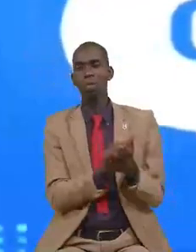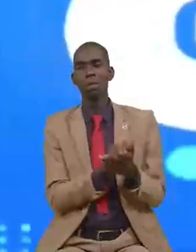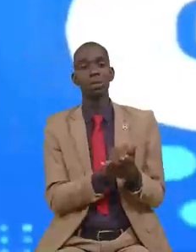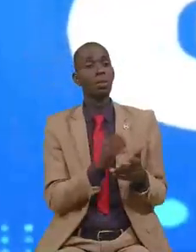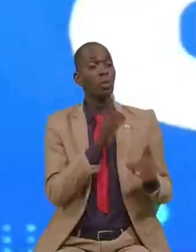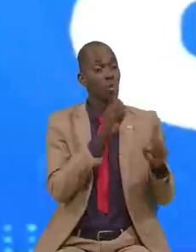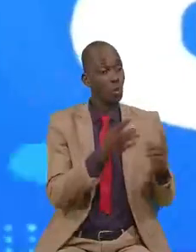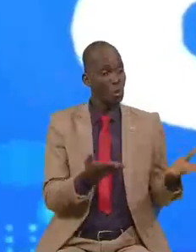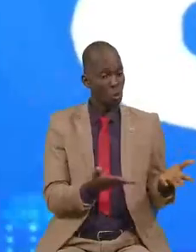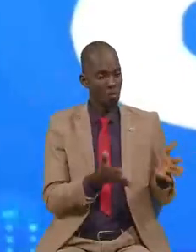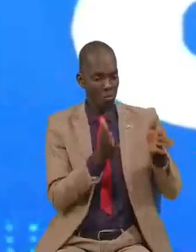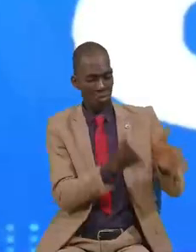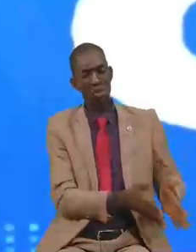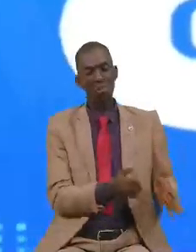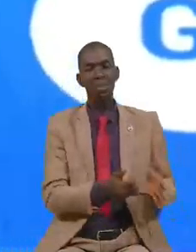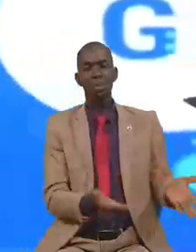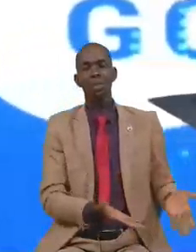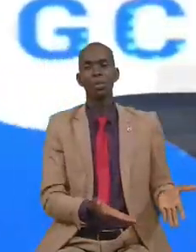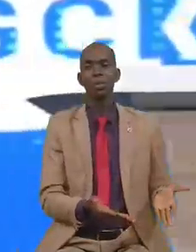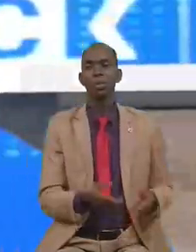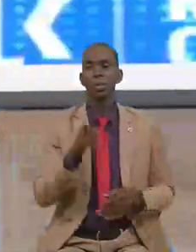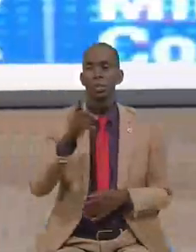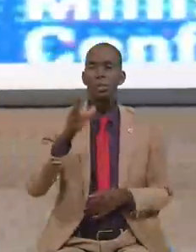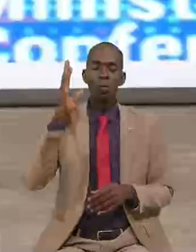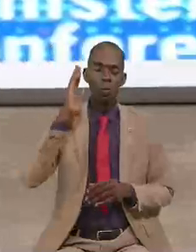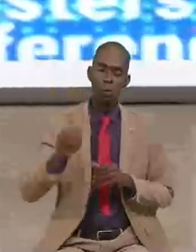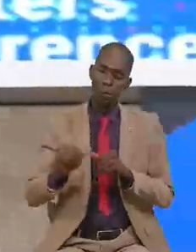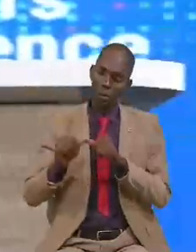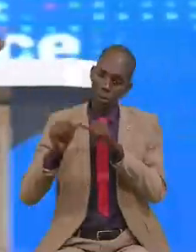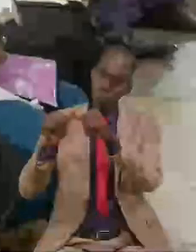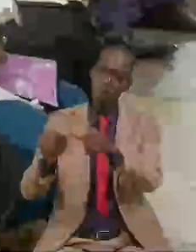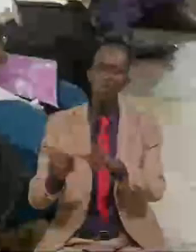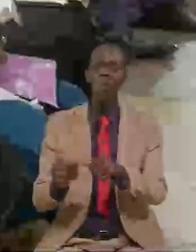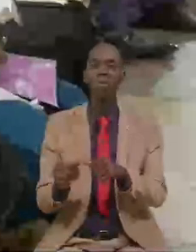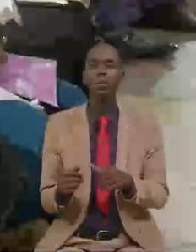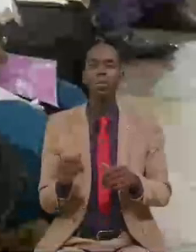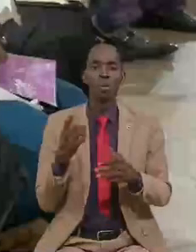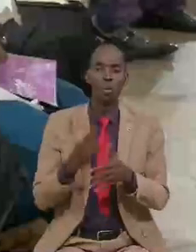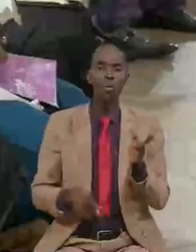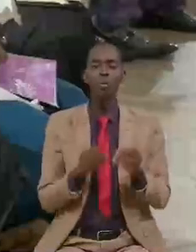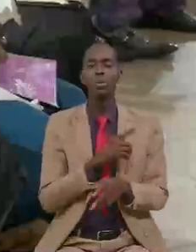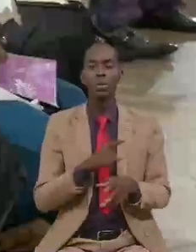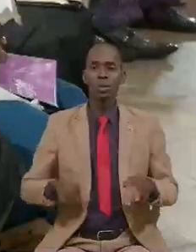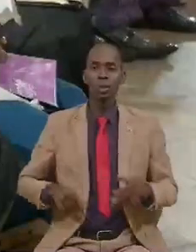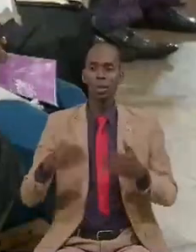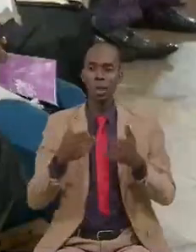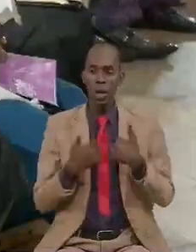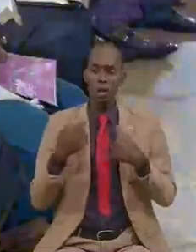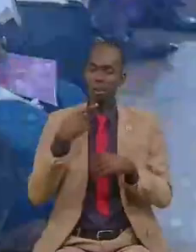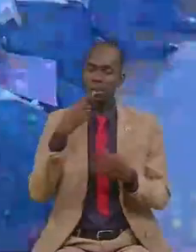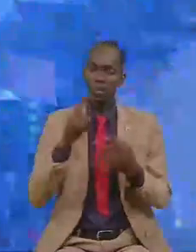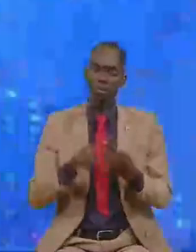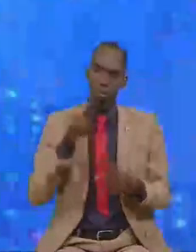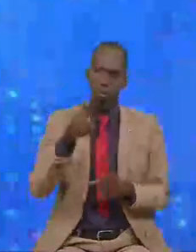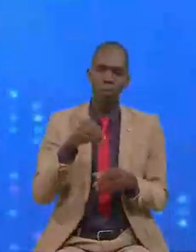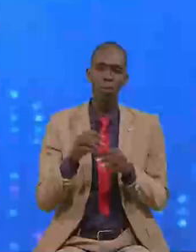là, et nous ensevelissons là. Tu vas continuer à porter ce que Dieu a dit à ton